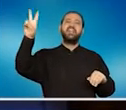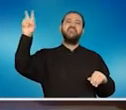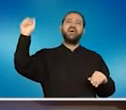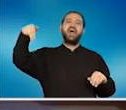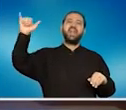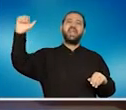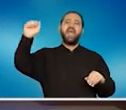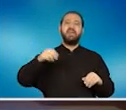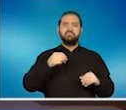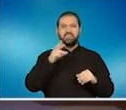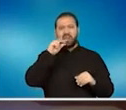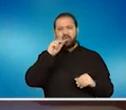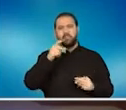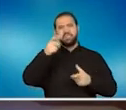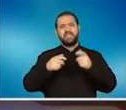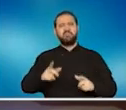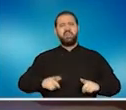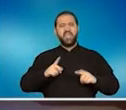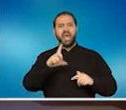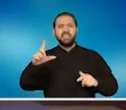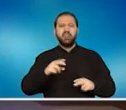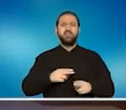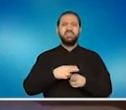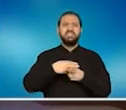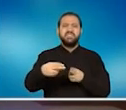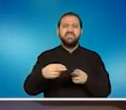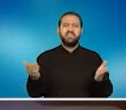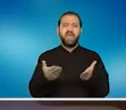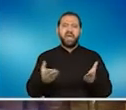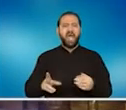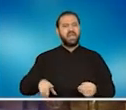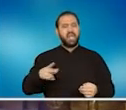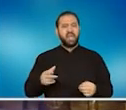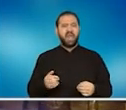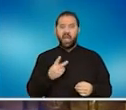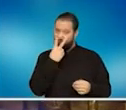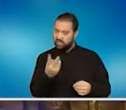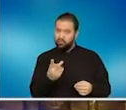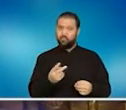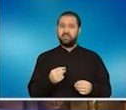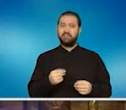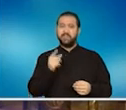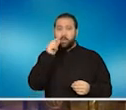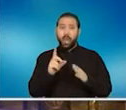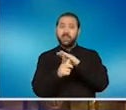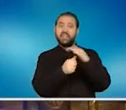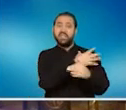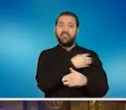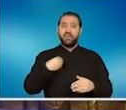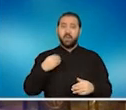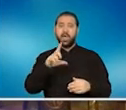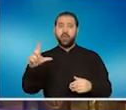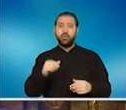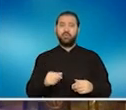vorbiți despre viața lui curată, despre viața lui sfântă, care era văzută de contemporanii lui